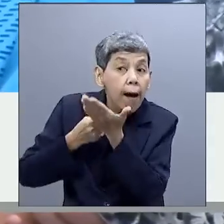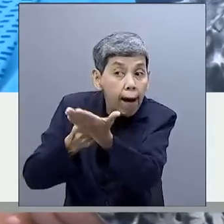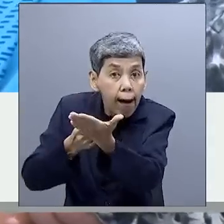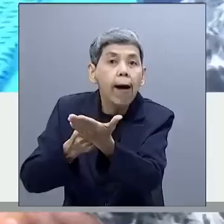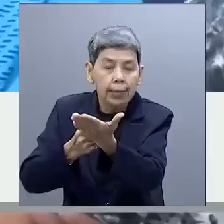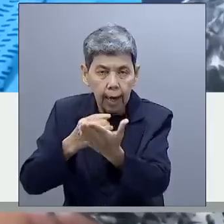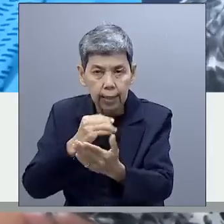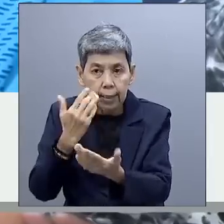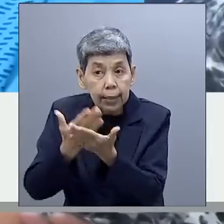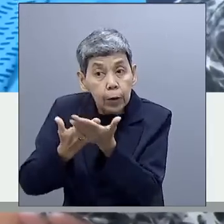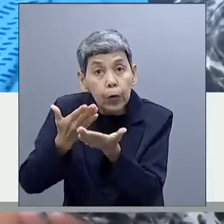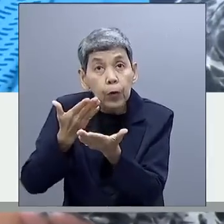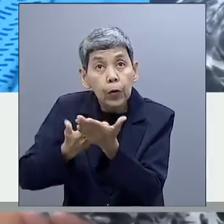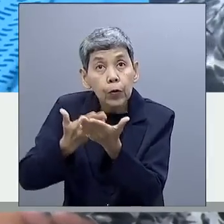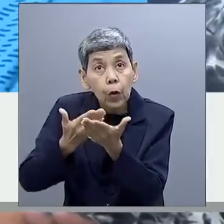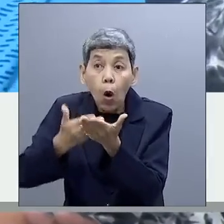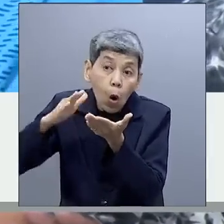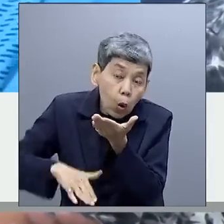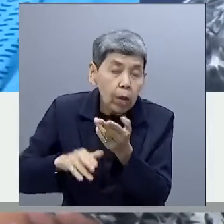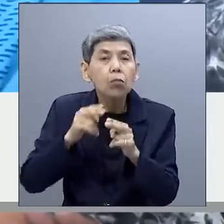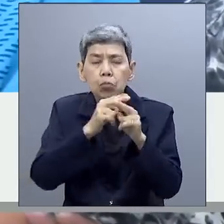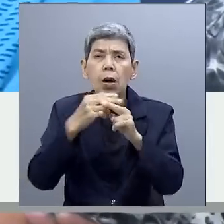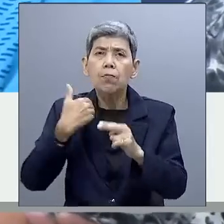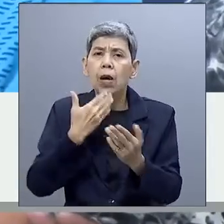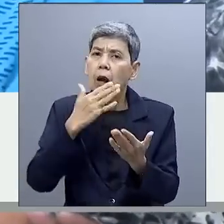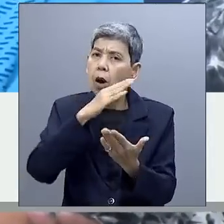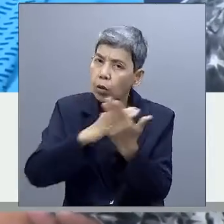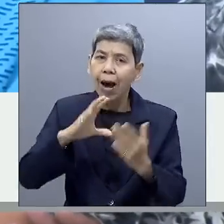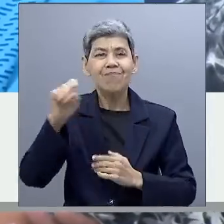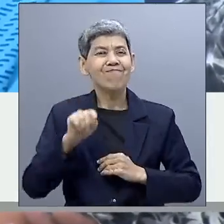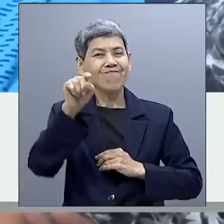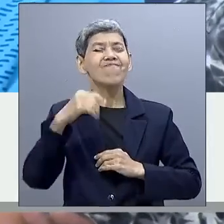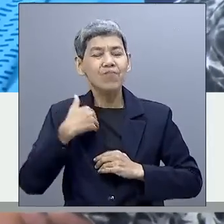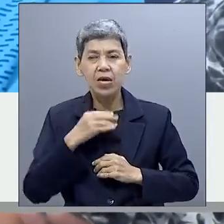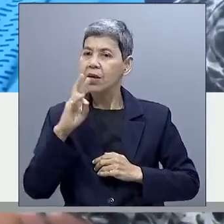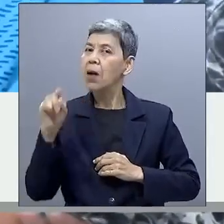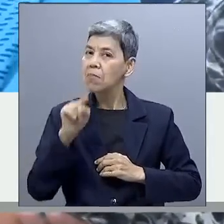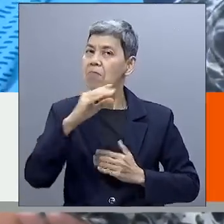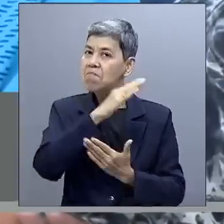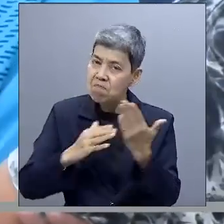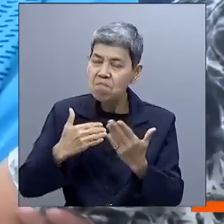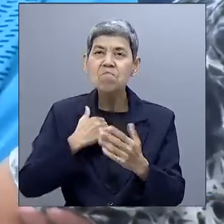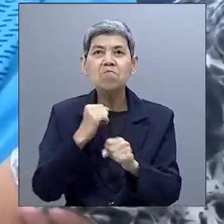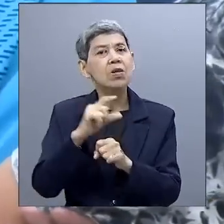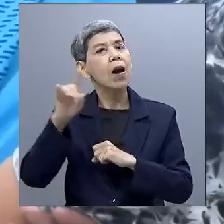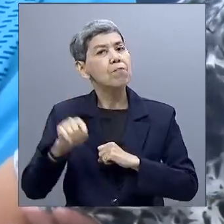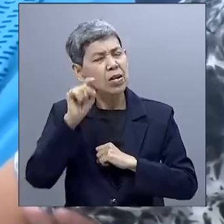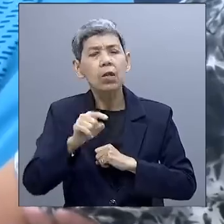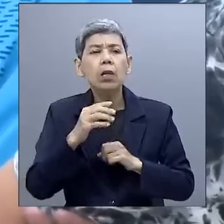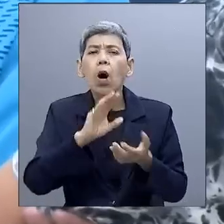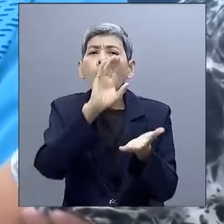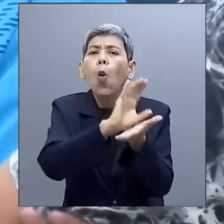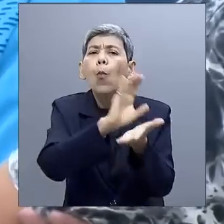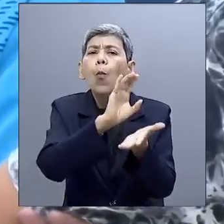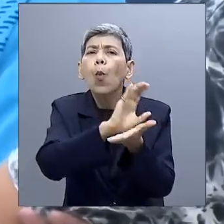ขอให้เข้ารถรถแล้วแต่ครับบางทีก็ลด 50%บางทีก็ 75%บางทีก็ 25%แล้วแต่งงบ